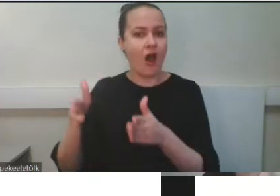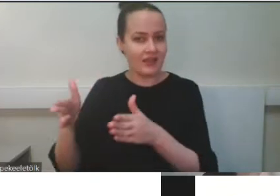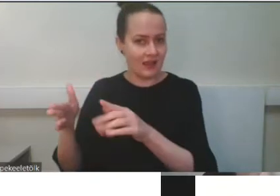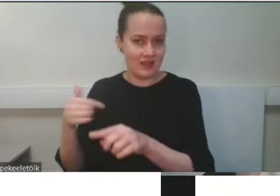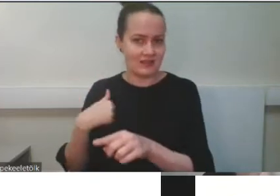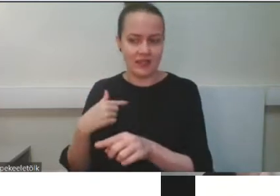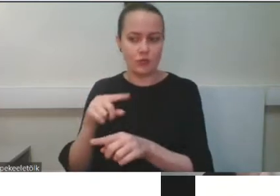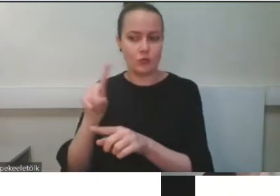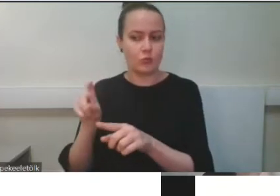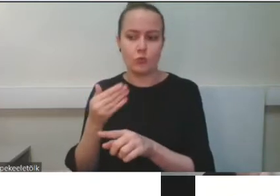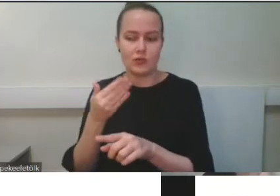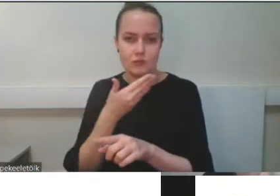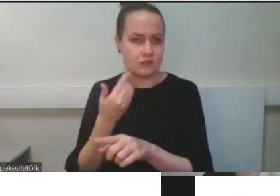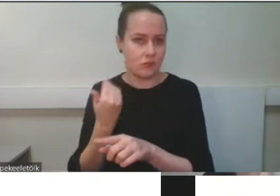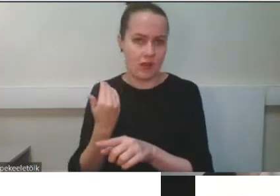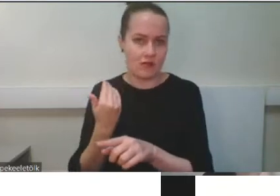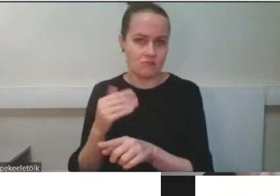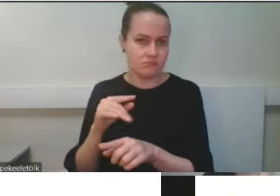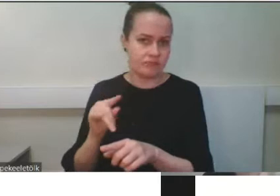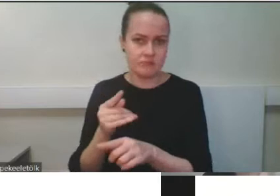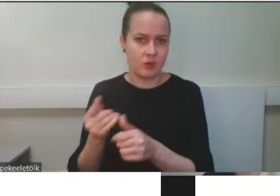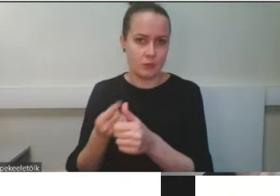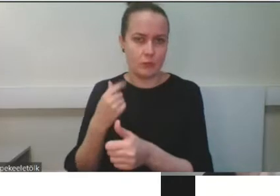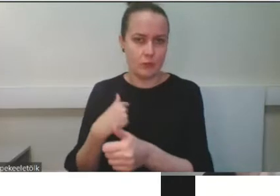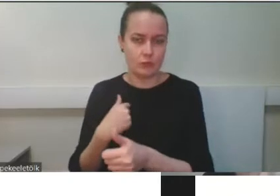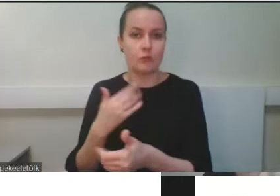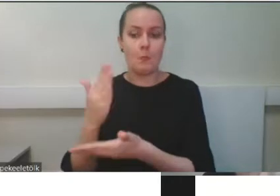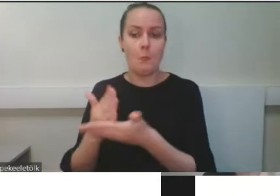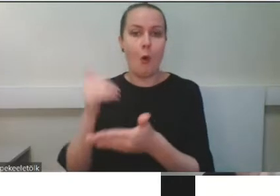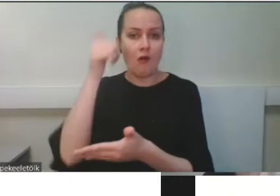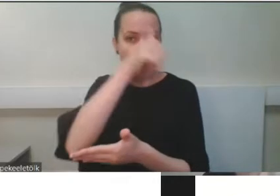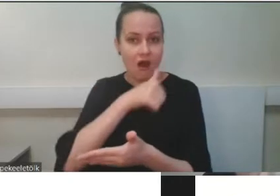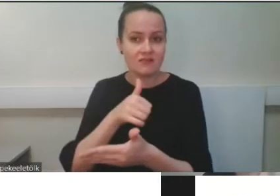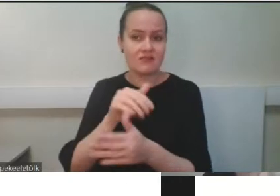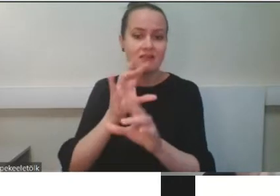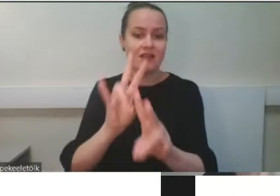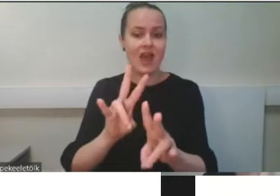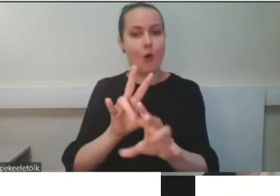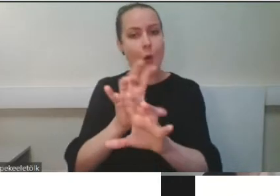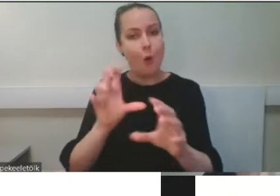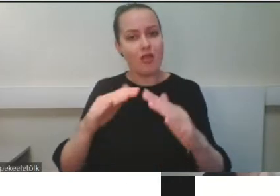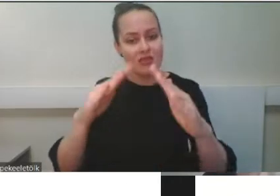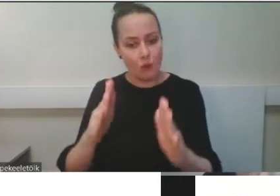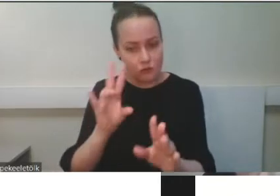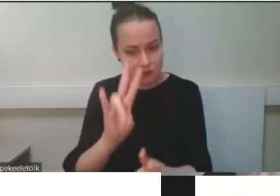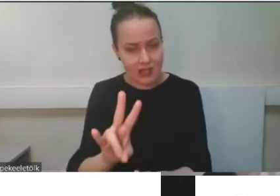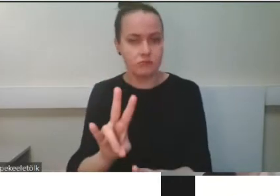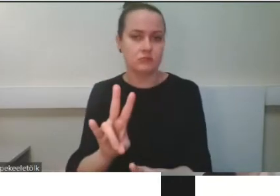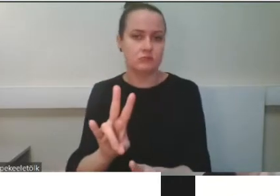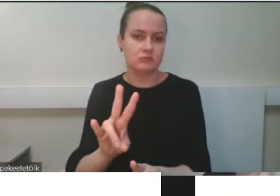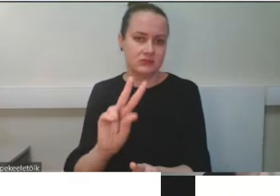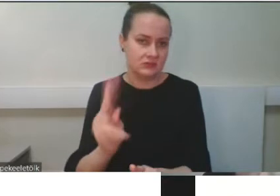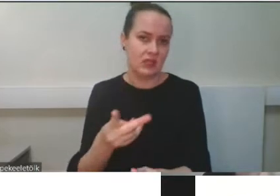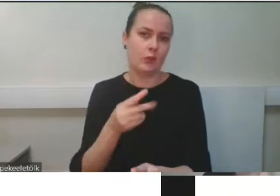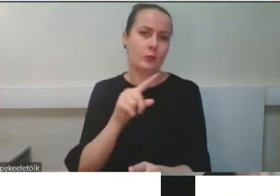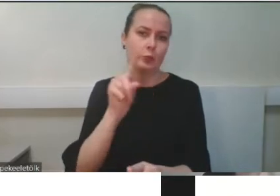puuetega inimestega siis nende kohta infokogumisel siis on. Et kõige suurem võib-olla küsimus on see, et